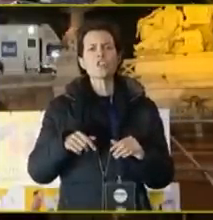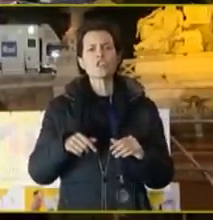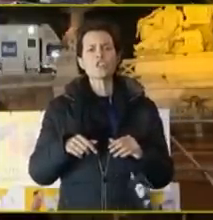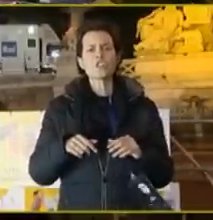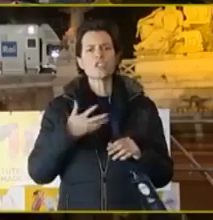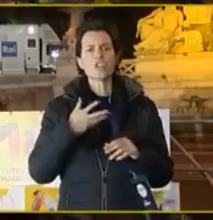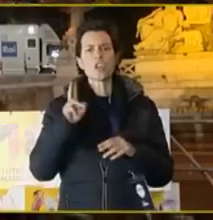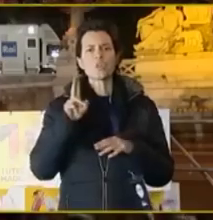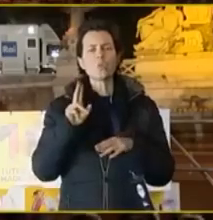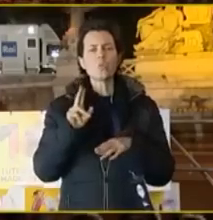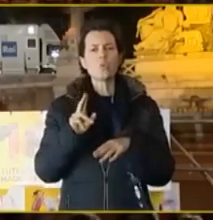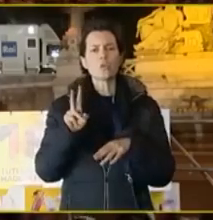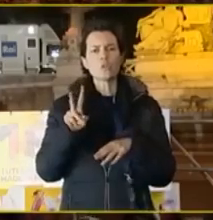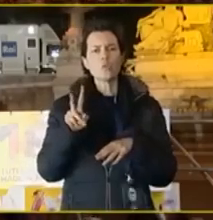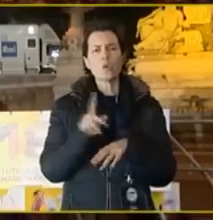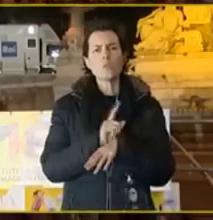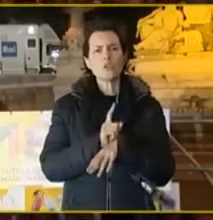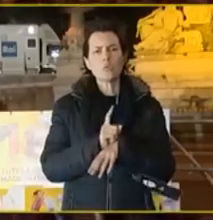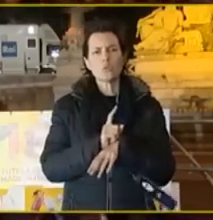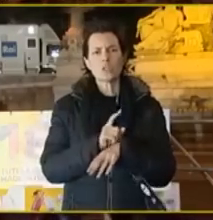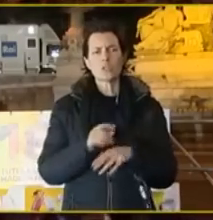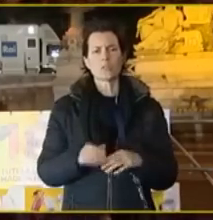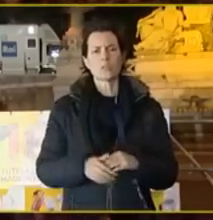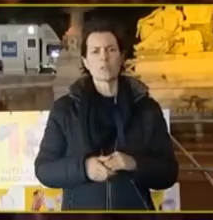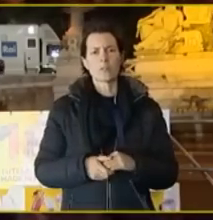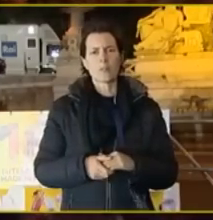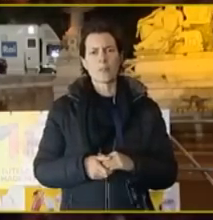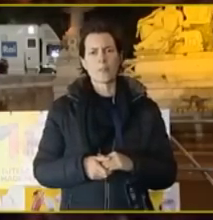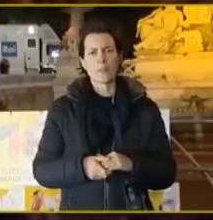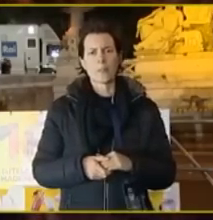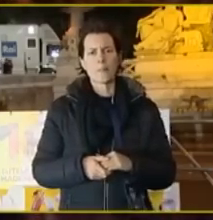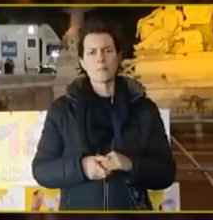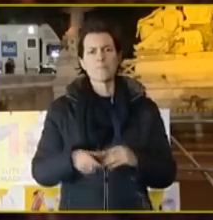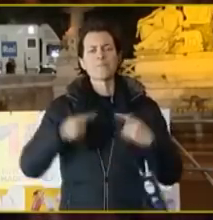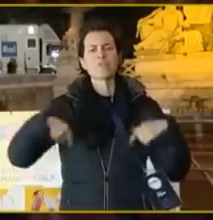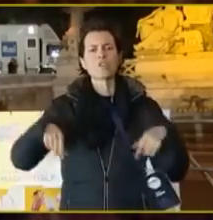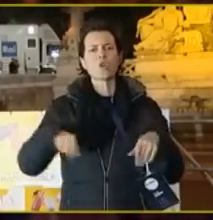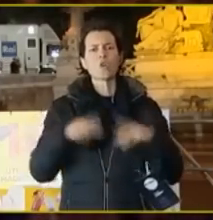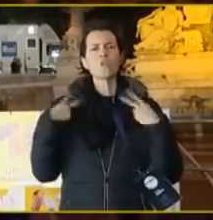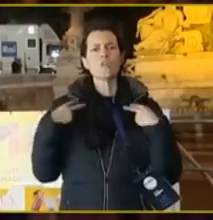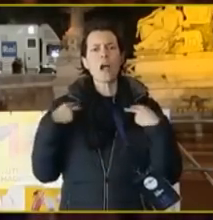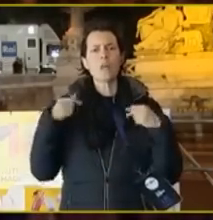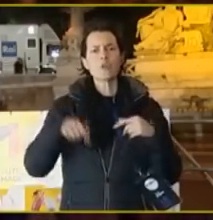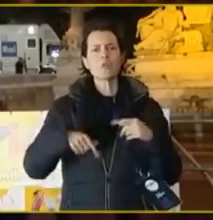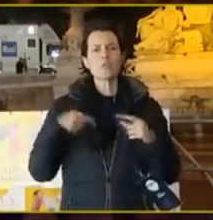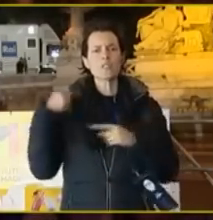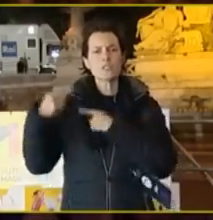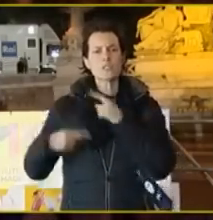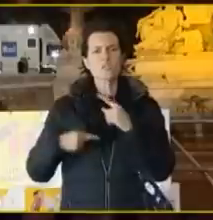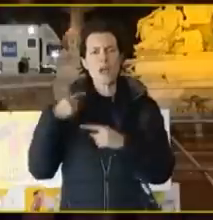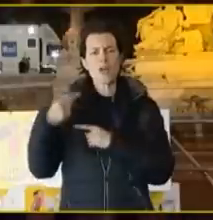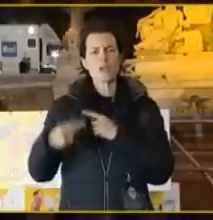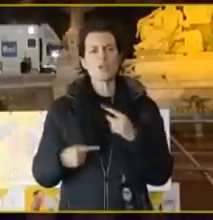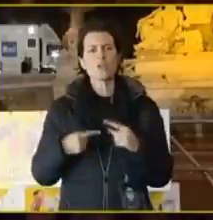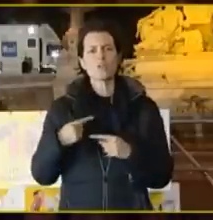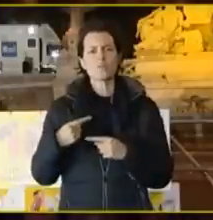con gli armamenti ci vogliono 2 minuti per distruggere tutto il mondo. Noi viviamo in quest'epoca di precarietà estrema.